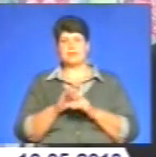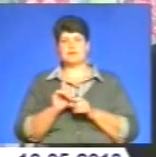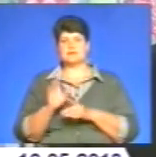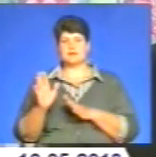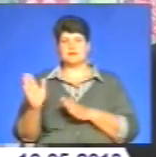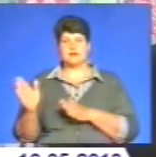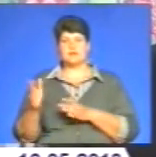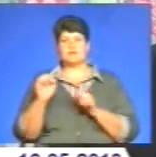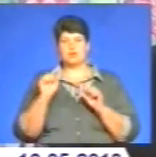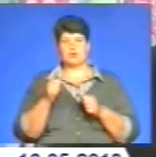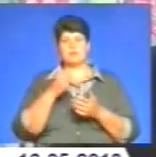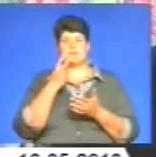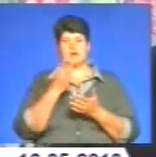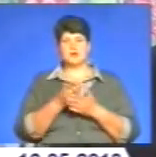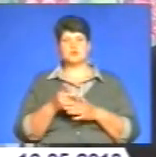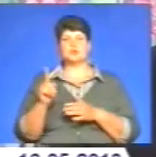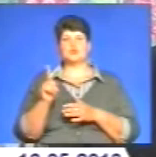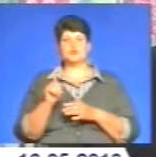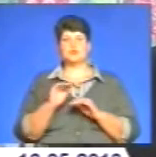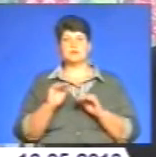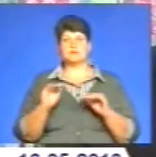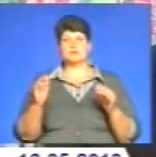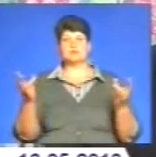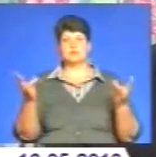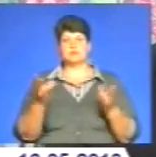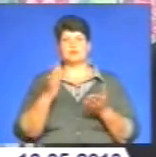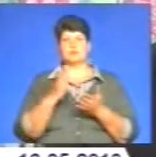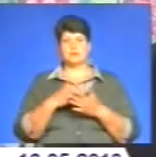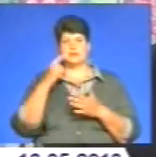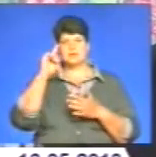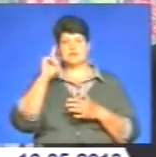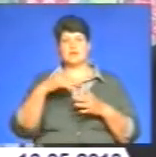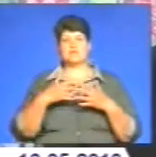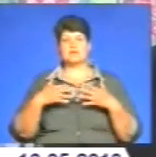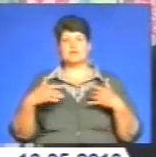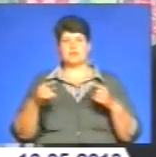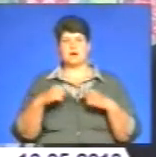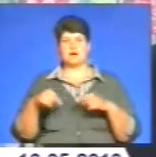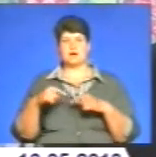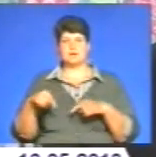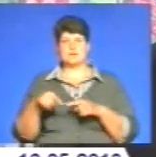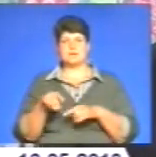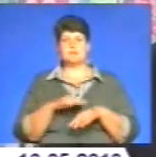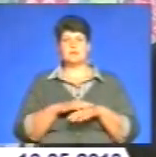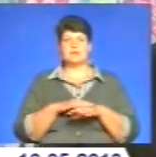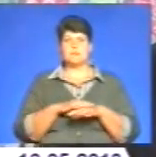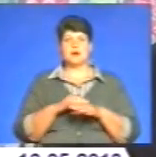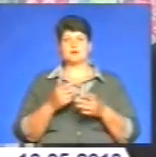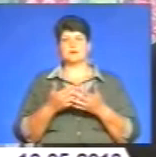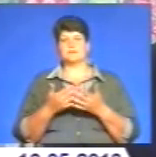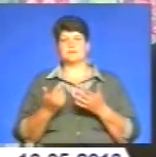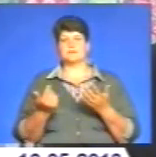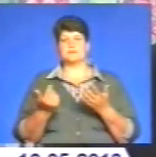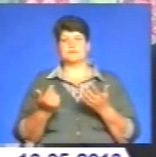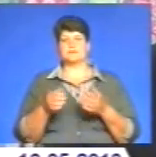бачити що дітям потрібно мати знання в різних галузях і математики і